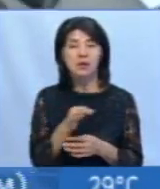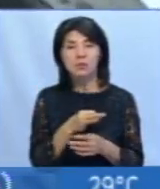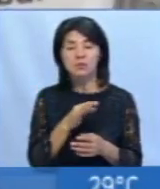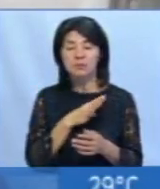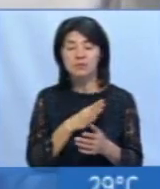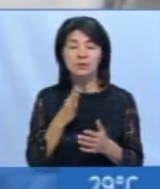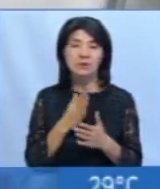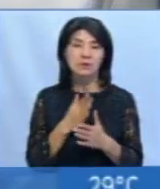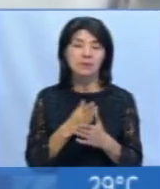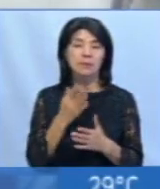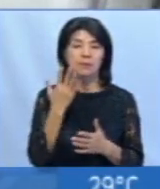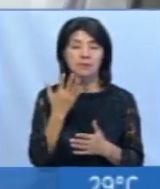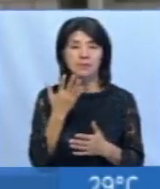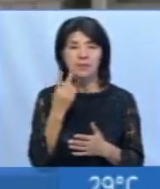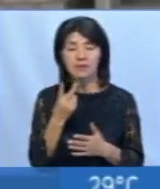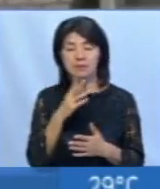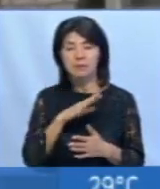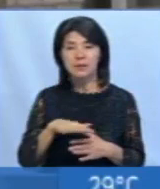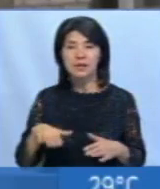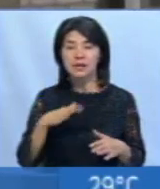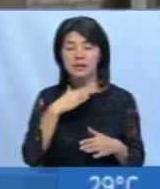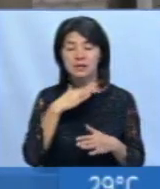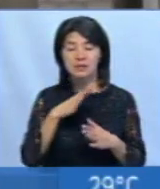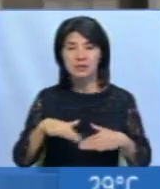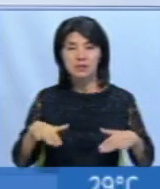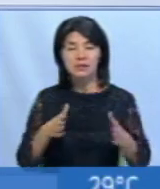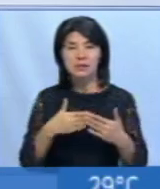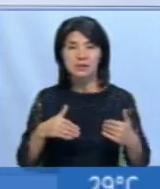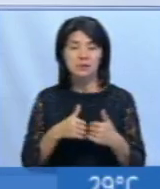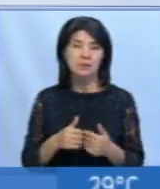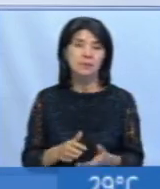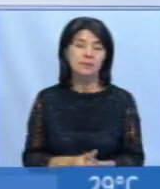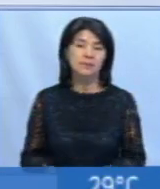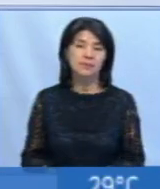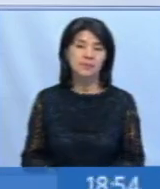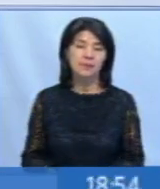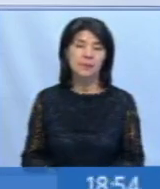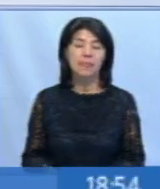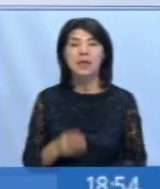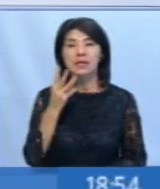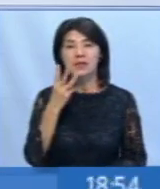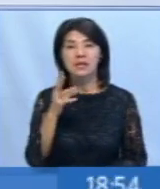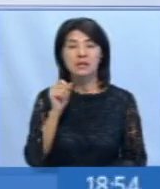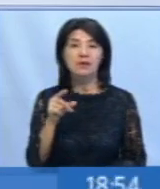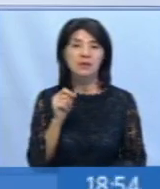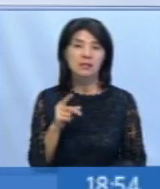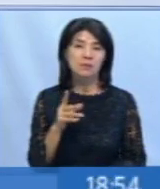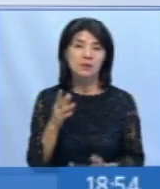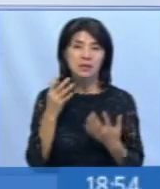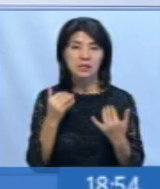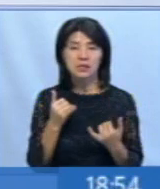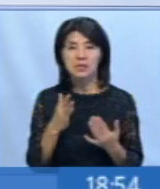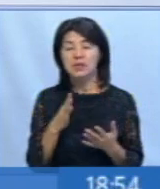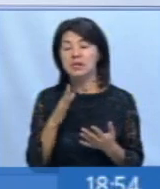две многодетные семьи. Валерия Степчук, Ертыс Ахпарат. 3 октября завершается период обмена